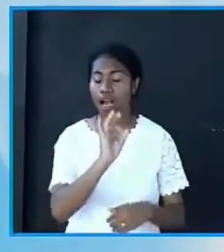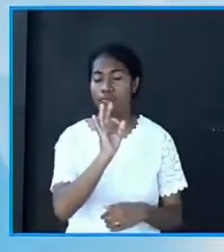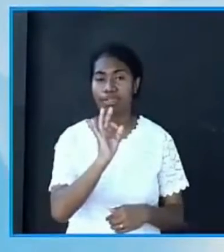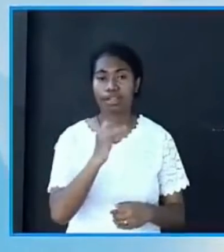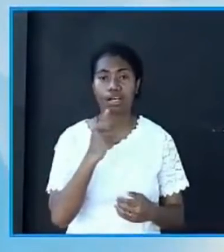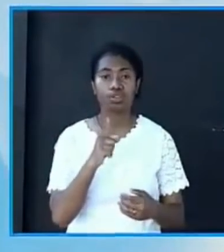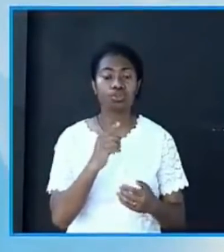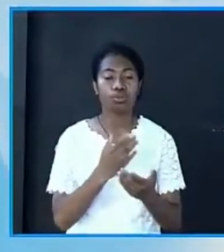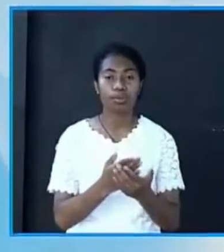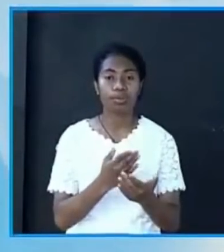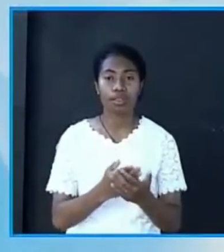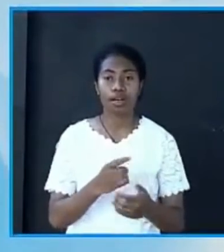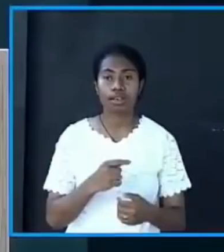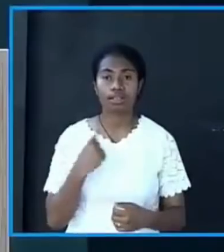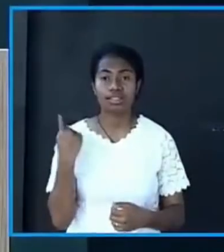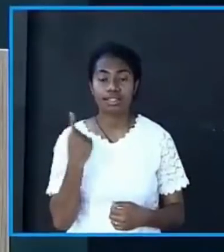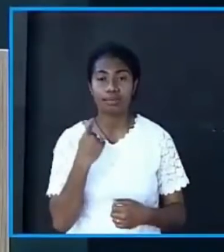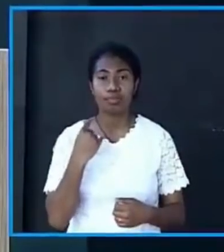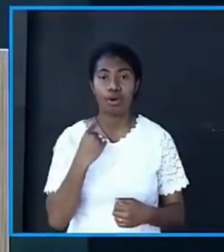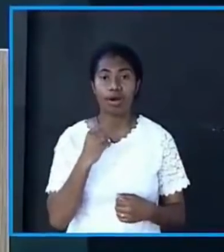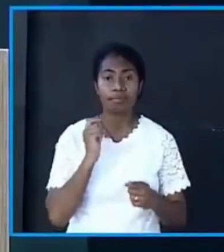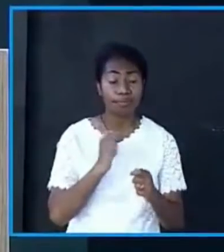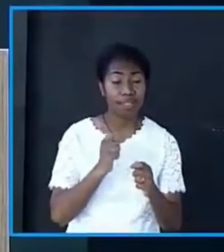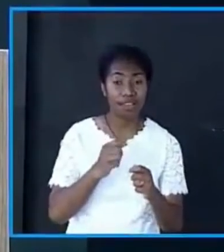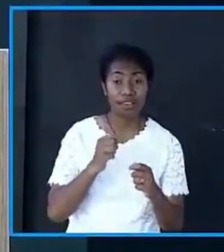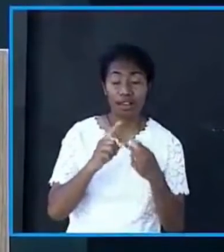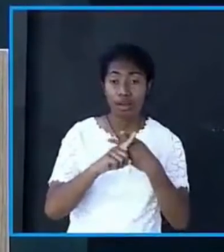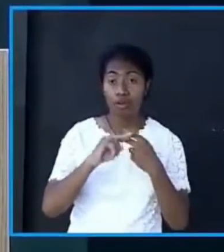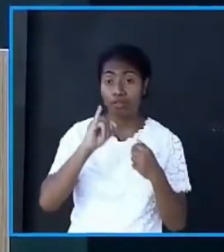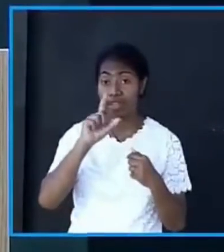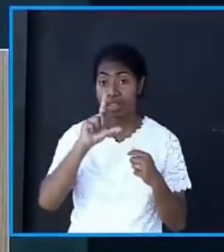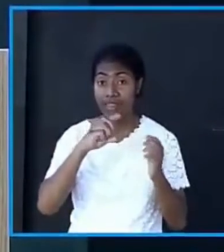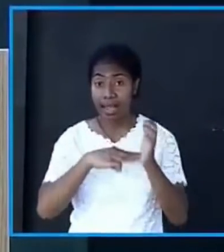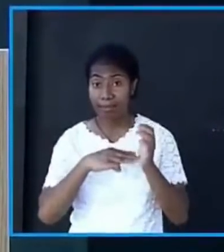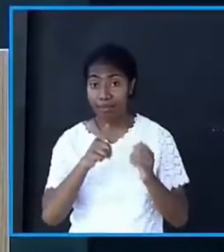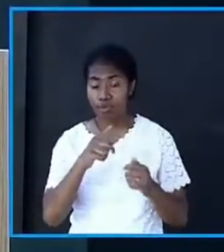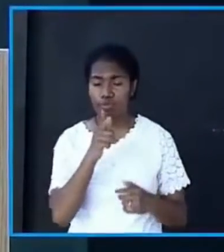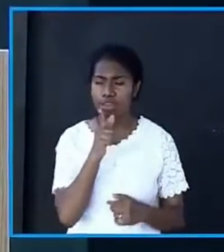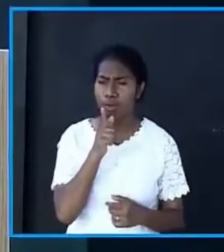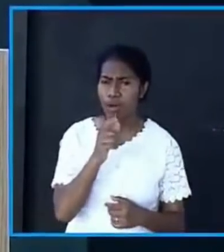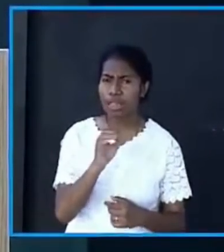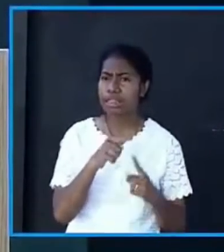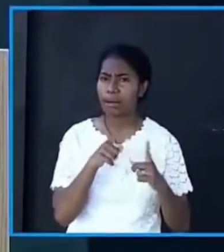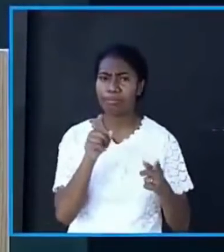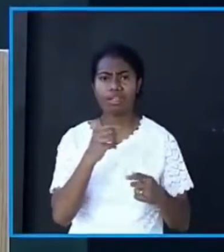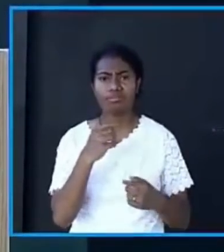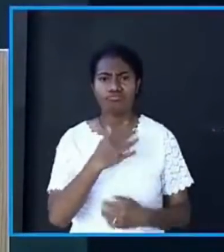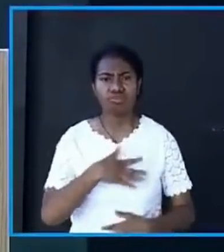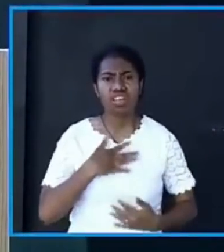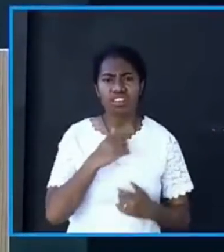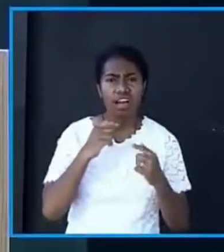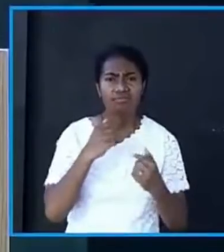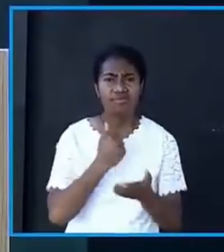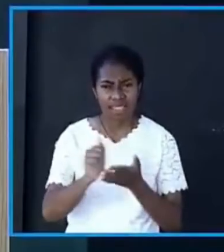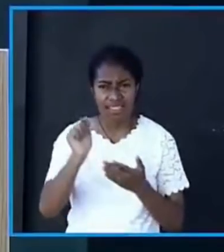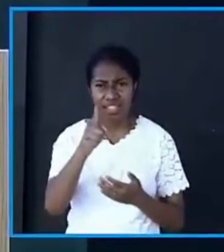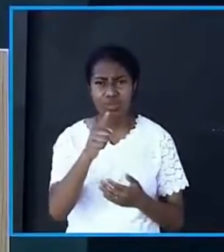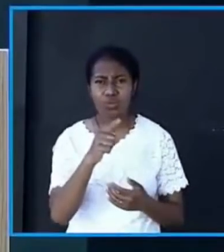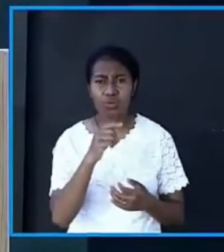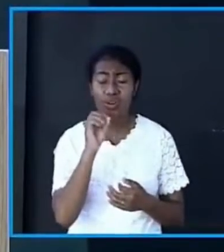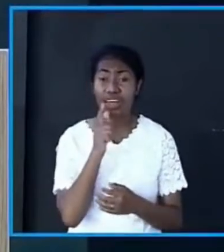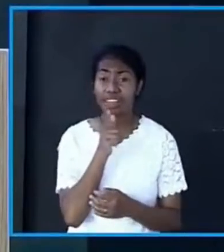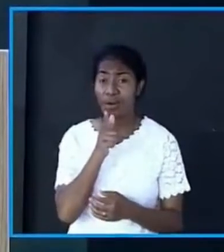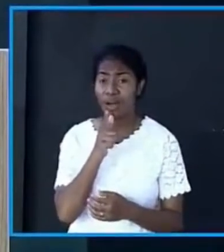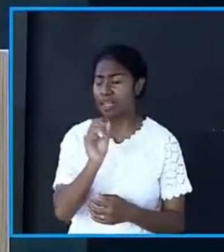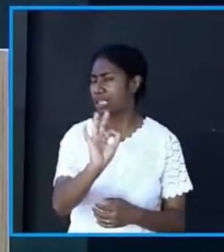kebudayaan telah tua bikin film binatang tertawa setiap binatang asli ada tertawa tidak hanya